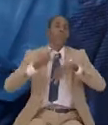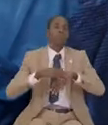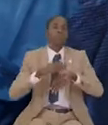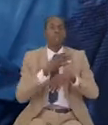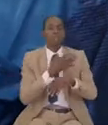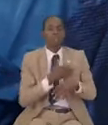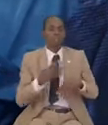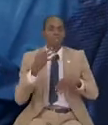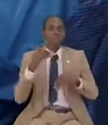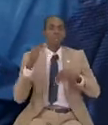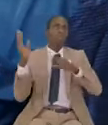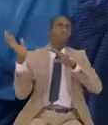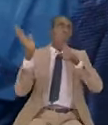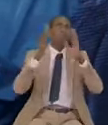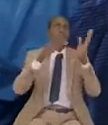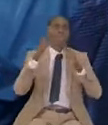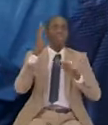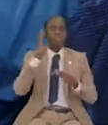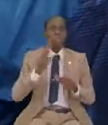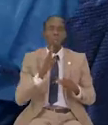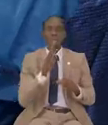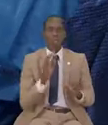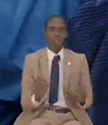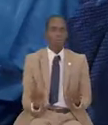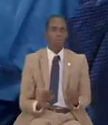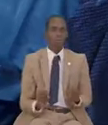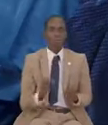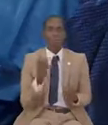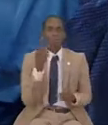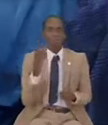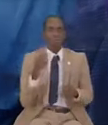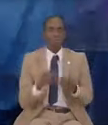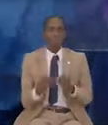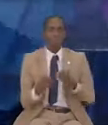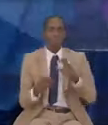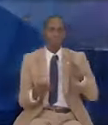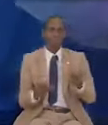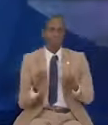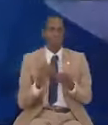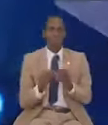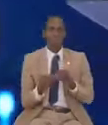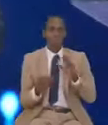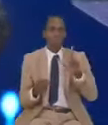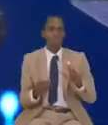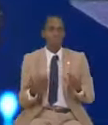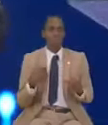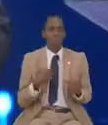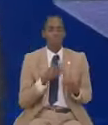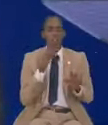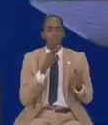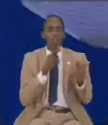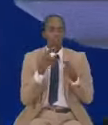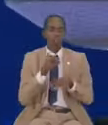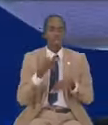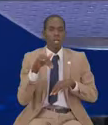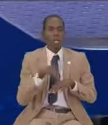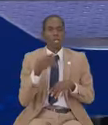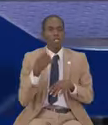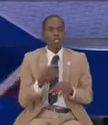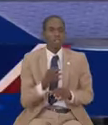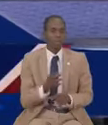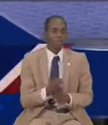cieux des galaxies seront ébranlés ouais la troisième le troisième